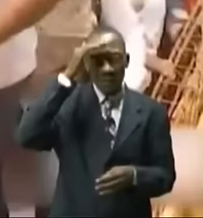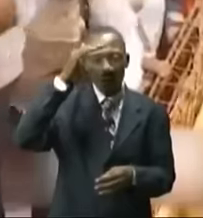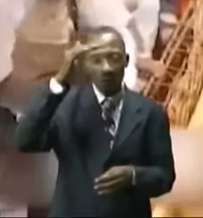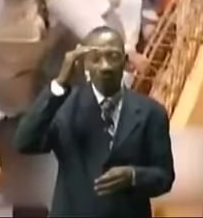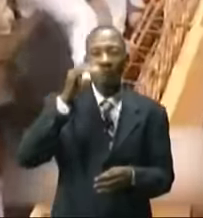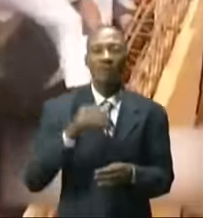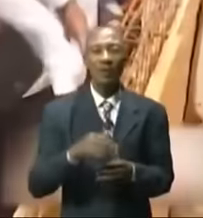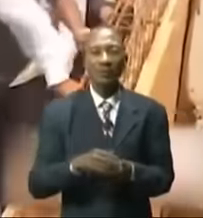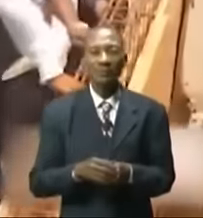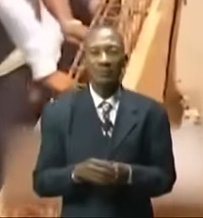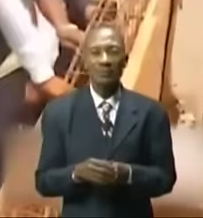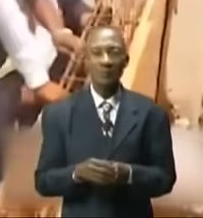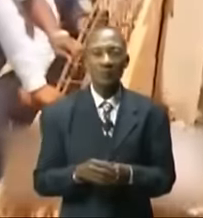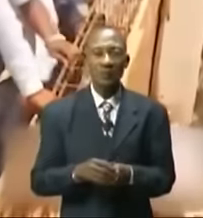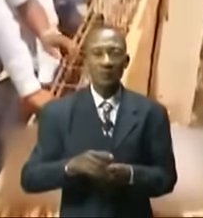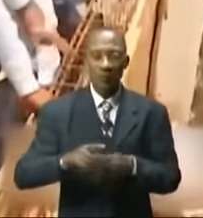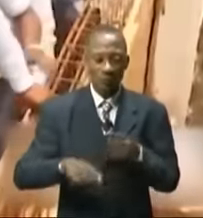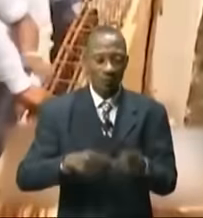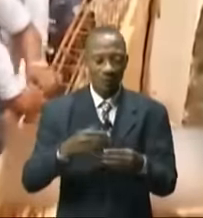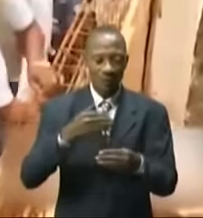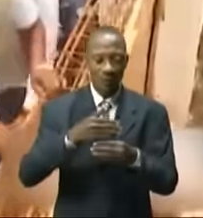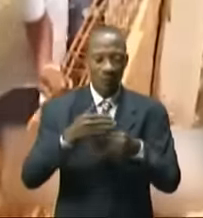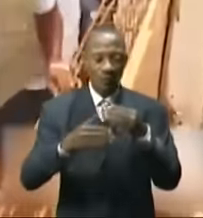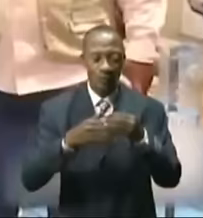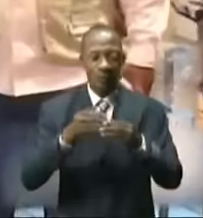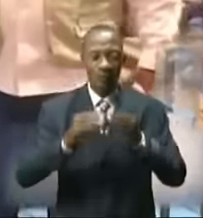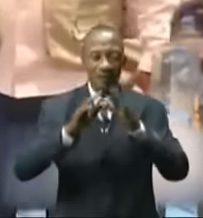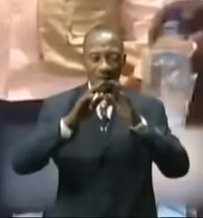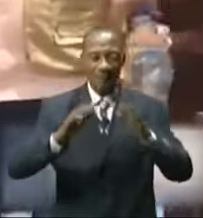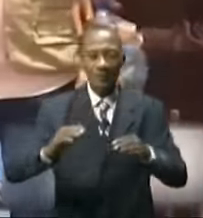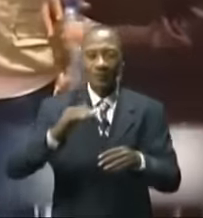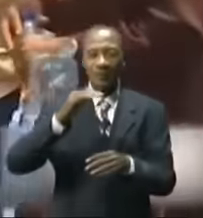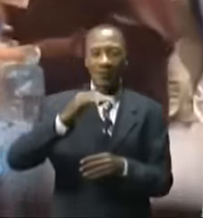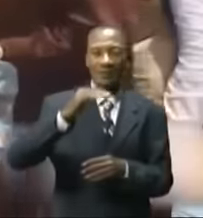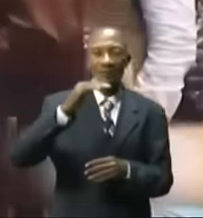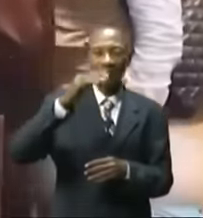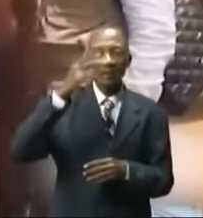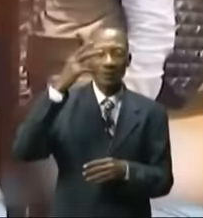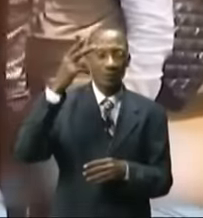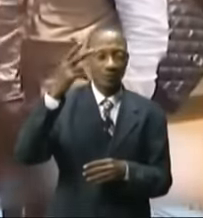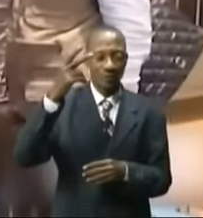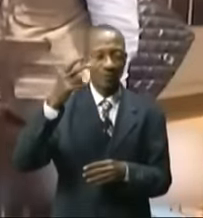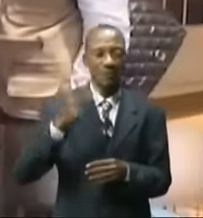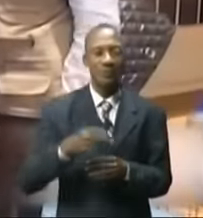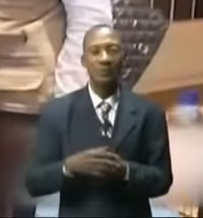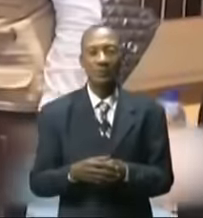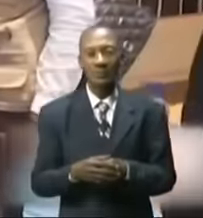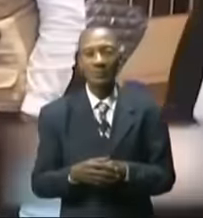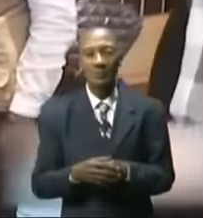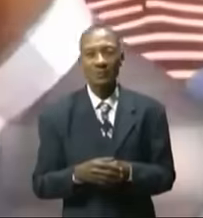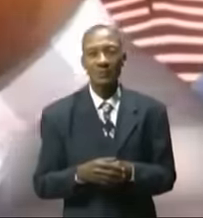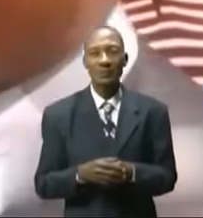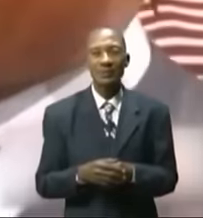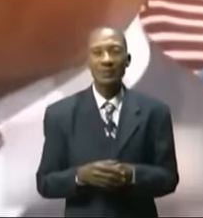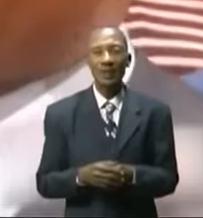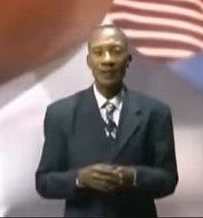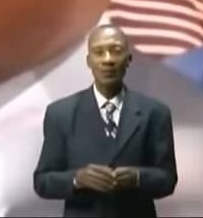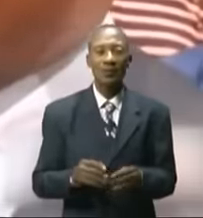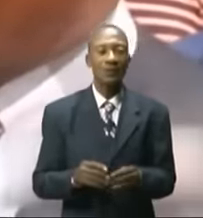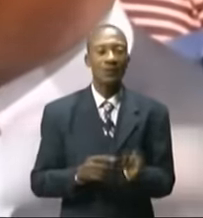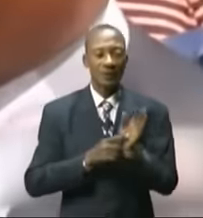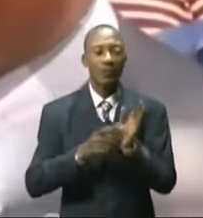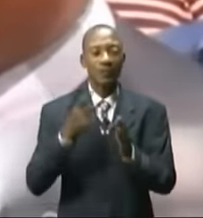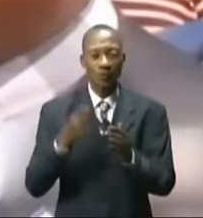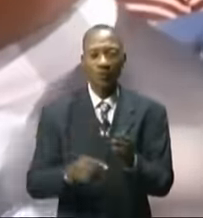bâtiment de 2 niveaux en cours de construction devant abriter le bureau administratif. Une preuve de plus de la détermination de